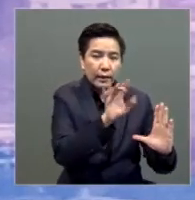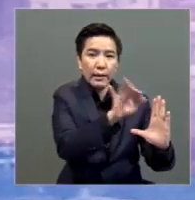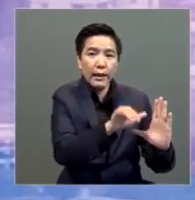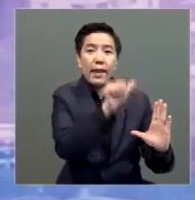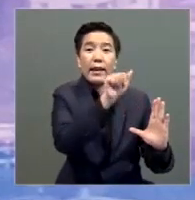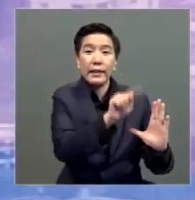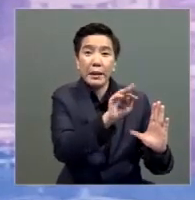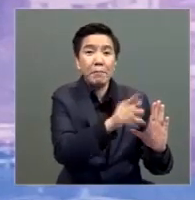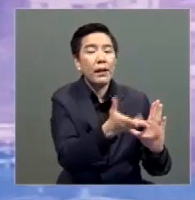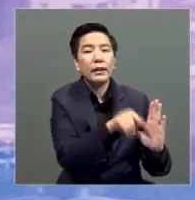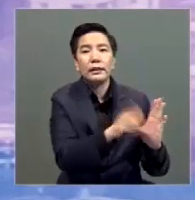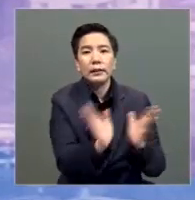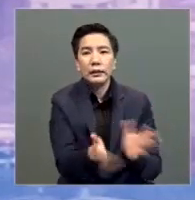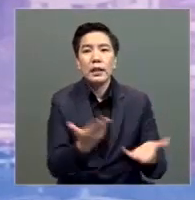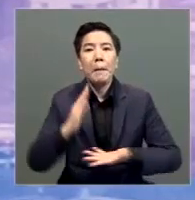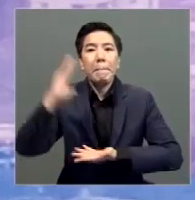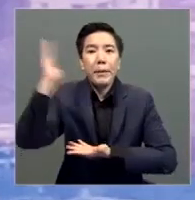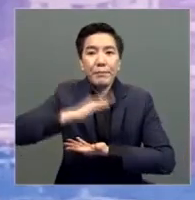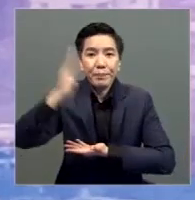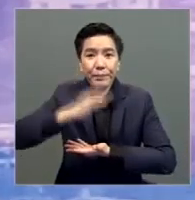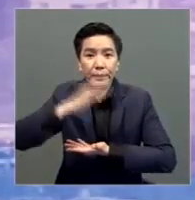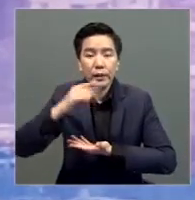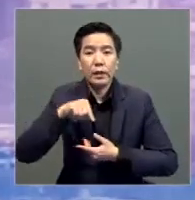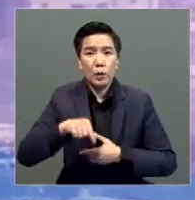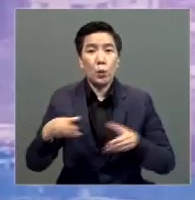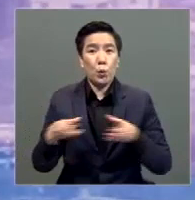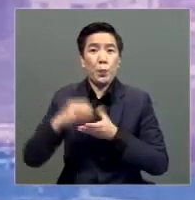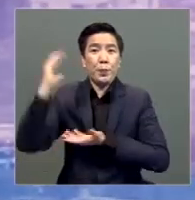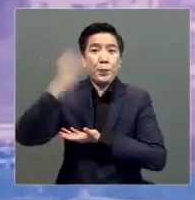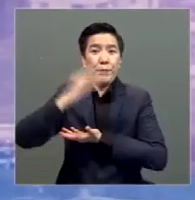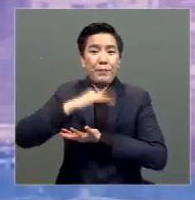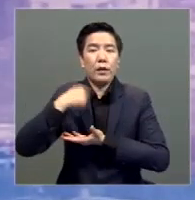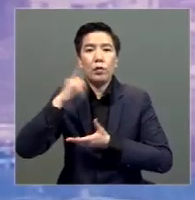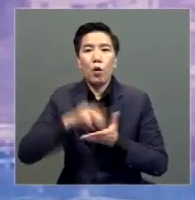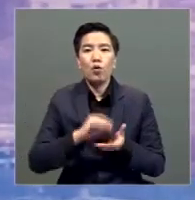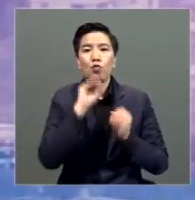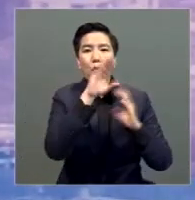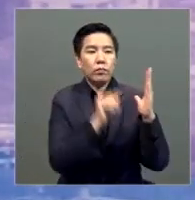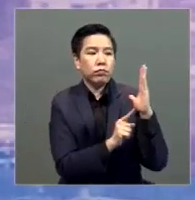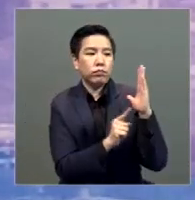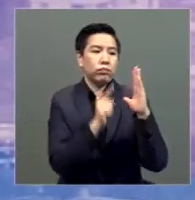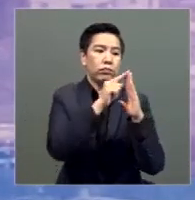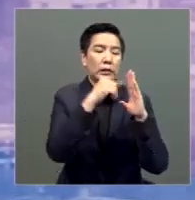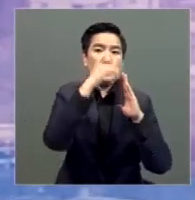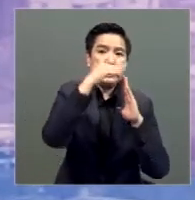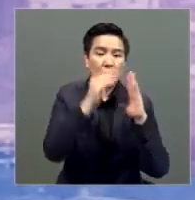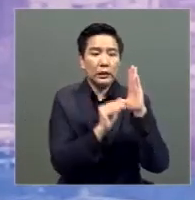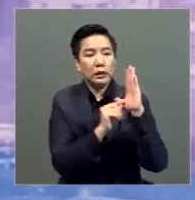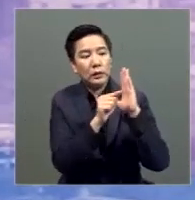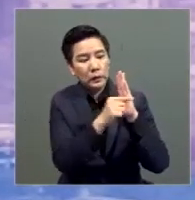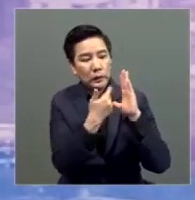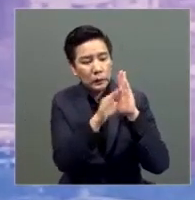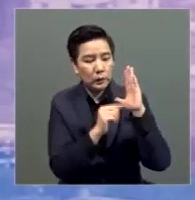หรือการขนส่งหนังสือพิมพ์ซึ่งพวกนี้ต้องขนส่งไปที่ภาคเหนือภาคใต้ภาคอีส